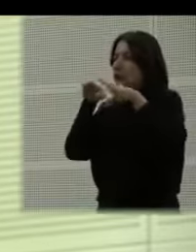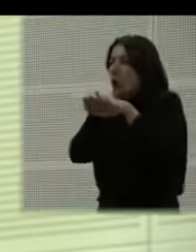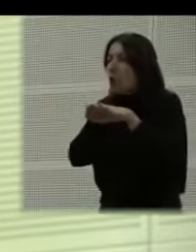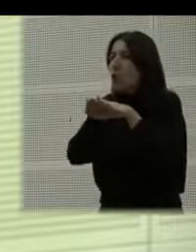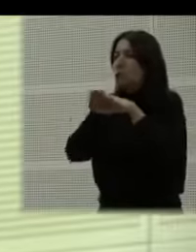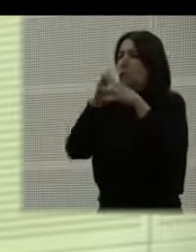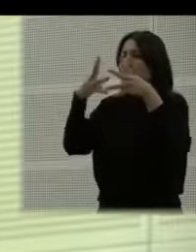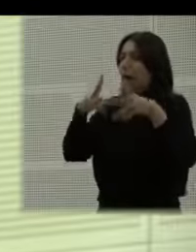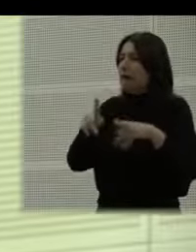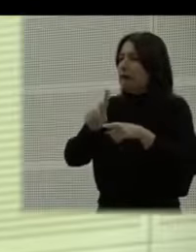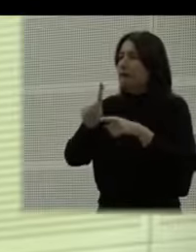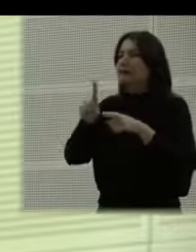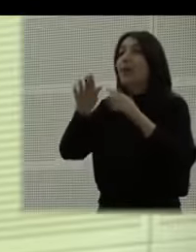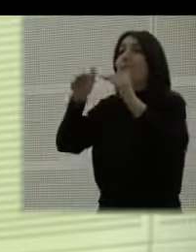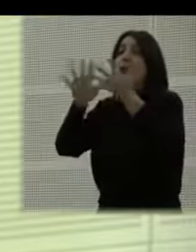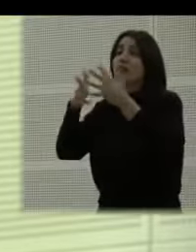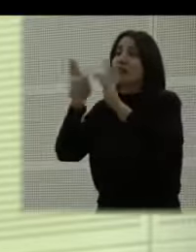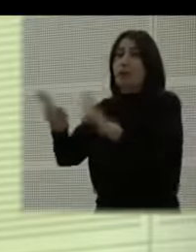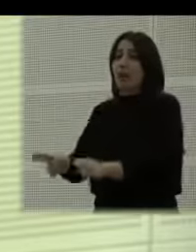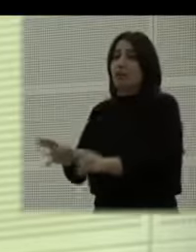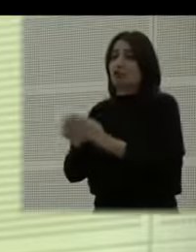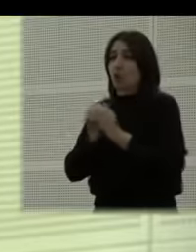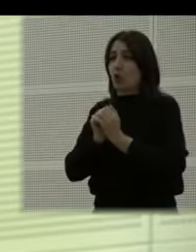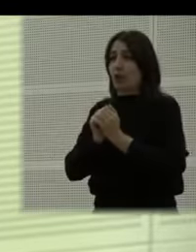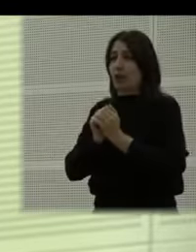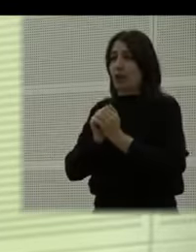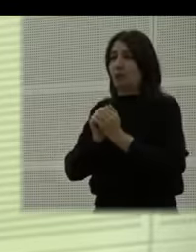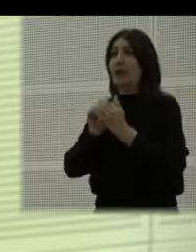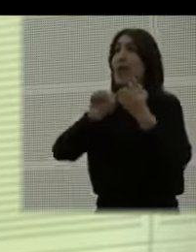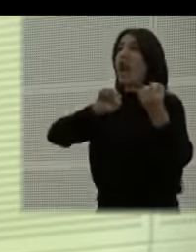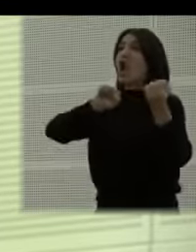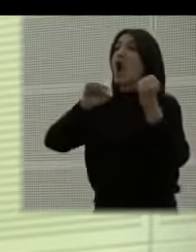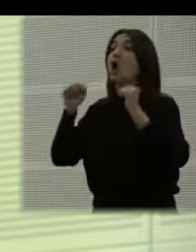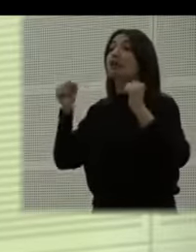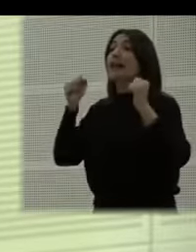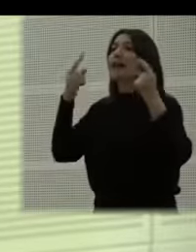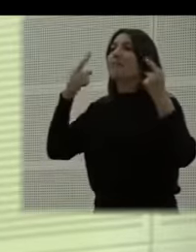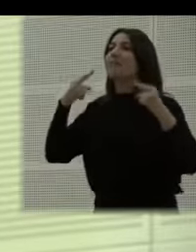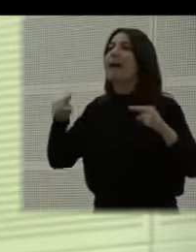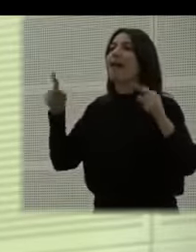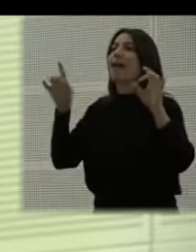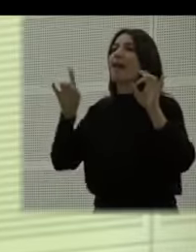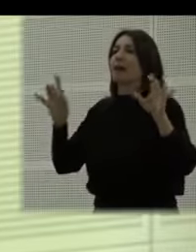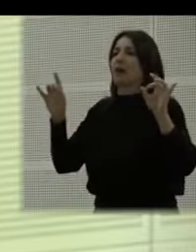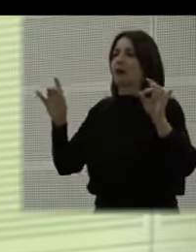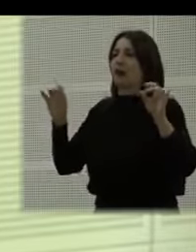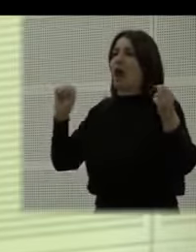rende il mondo peggiore. Lottare per la libertà, lottare per l'uguaglianza,